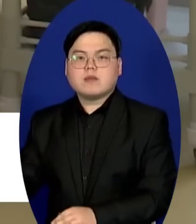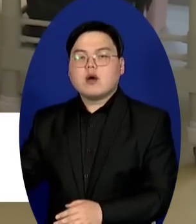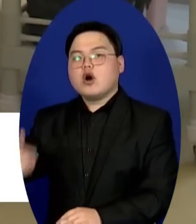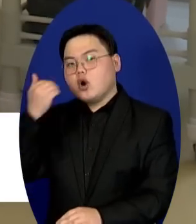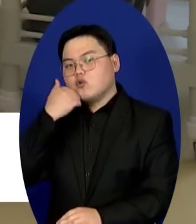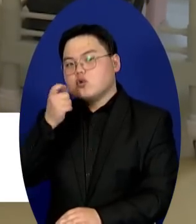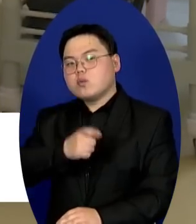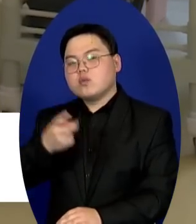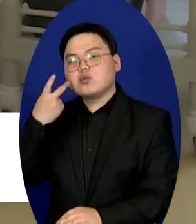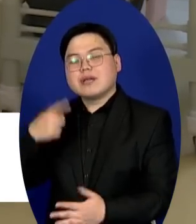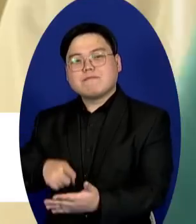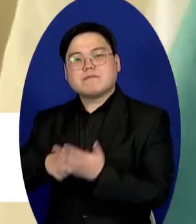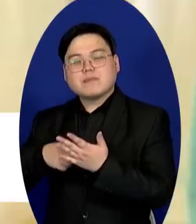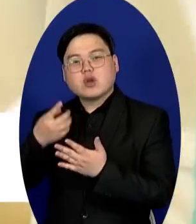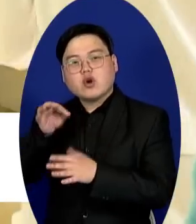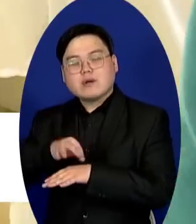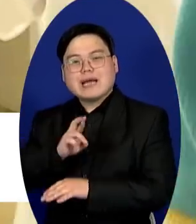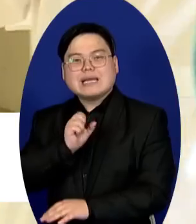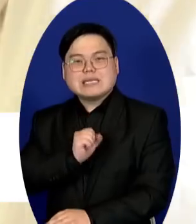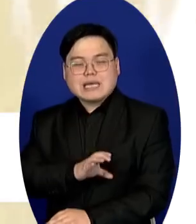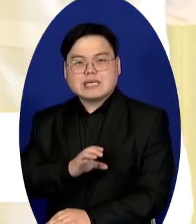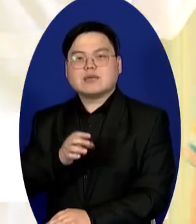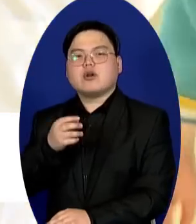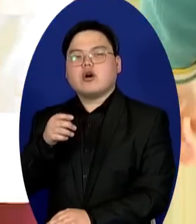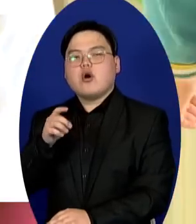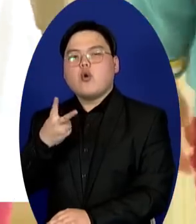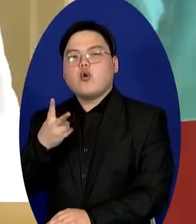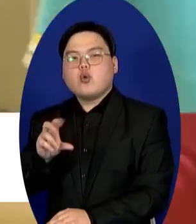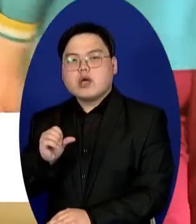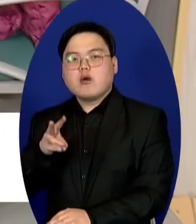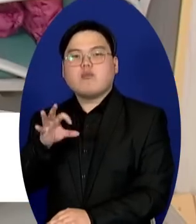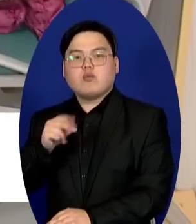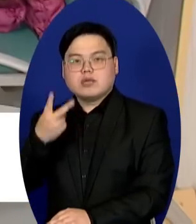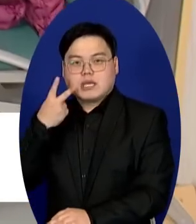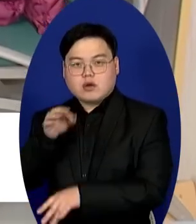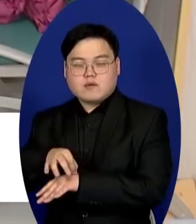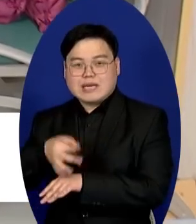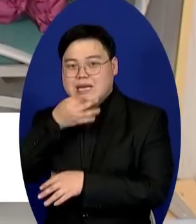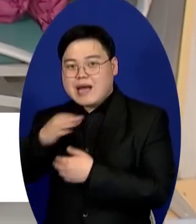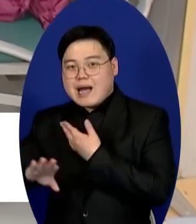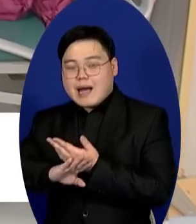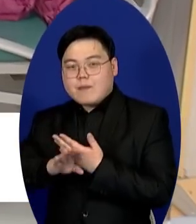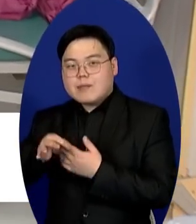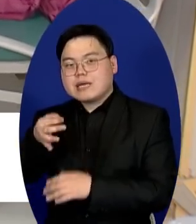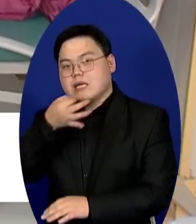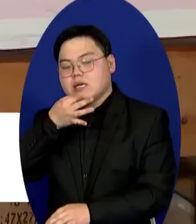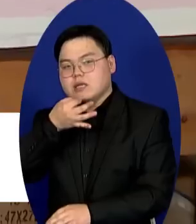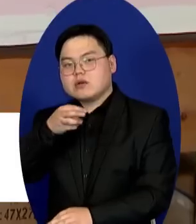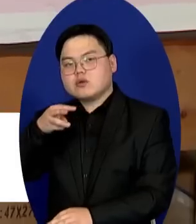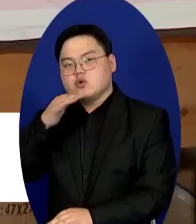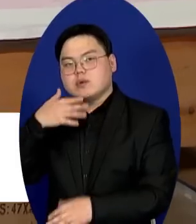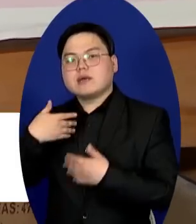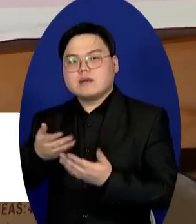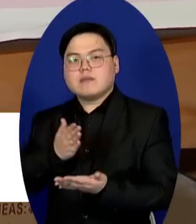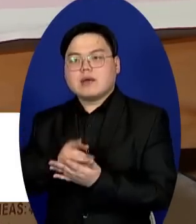ахмадууд зөнхлөн тохиолддог өвчлөл нь яс үе мөчний өрөвсөл юм. Тиймээс энэ төрлийн өвчнөөс өртлөн сэргийлэхийг зөвлөлөө. Энэ